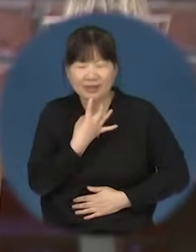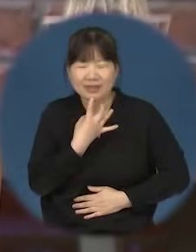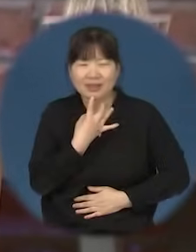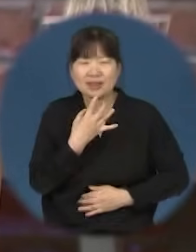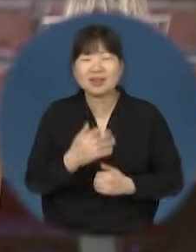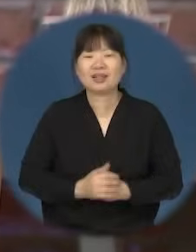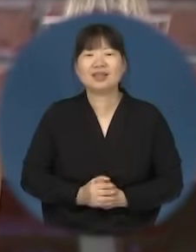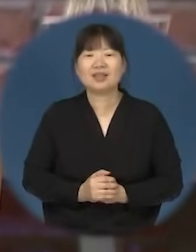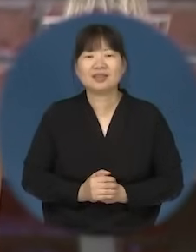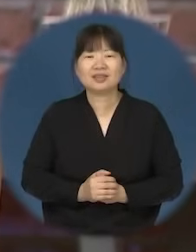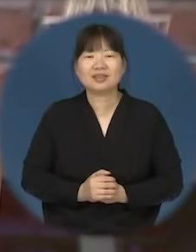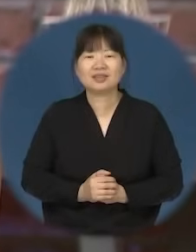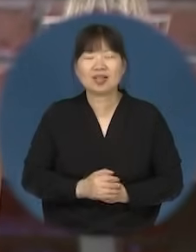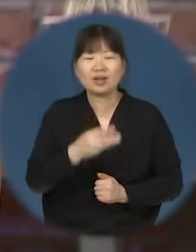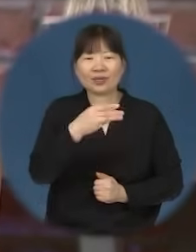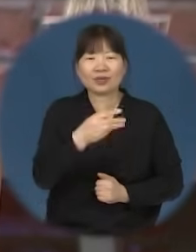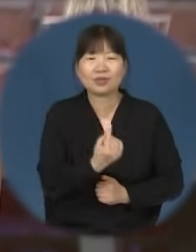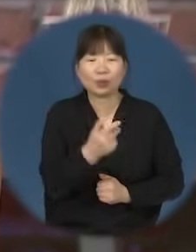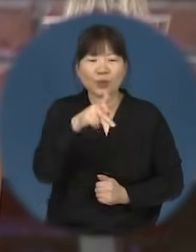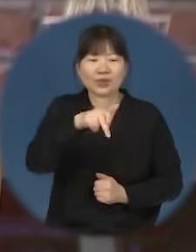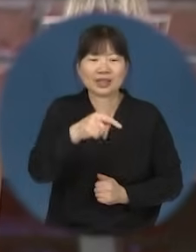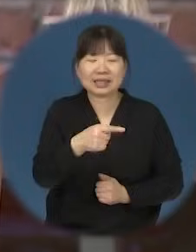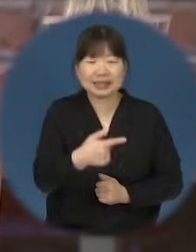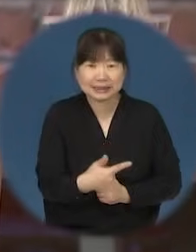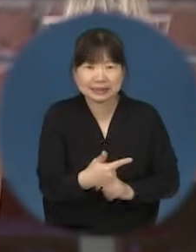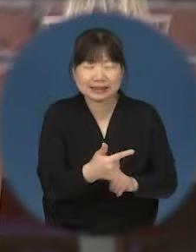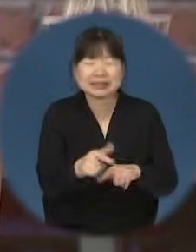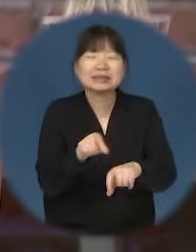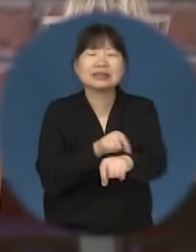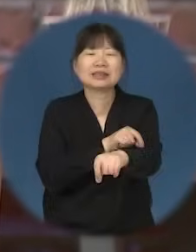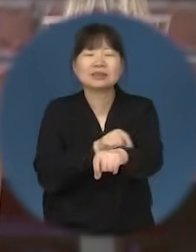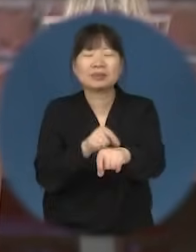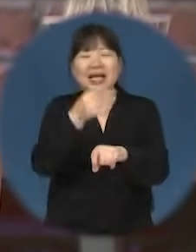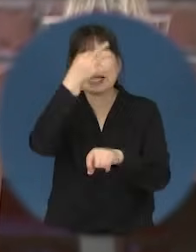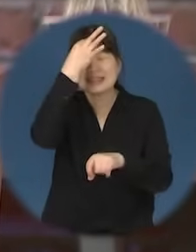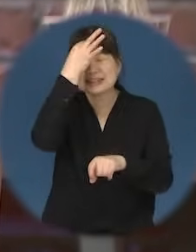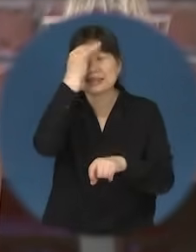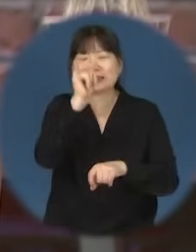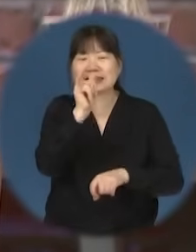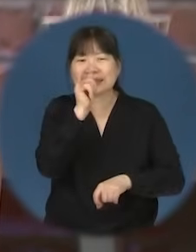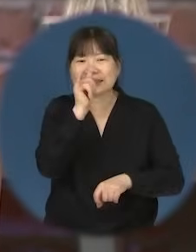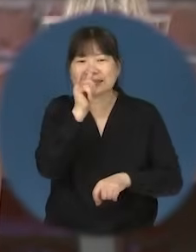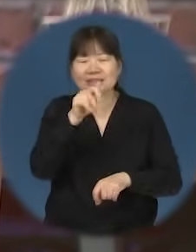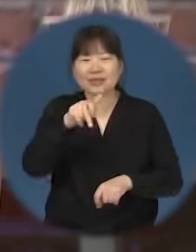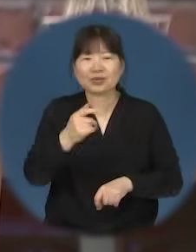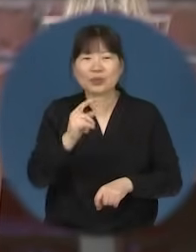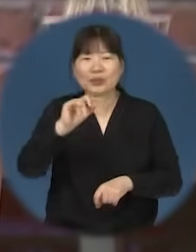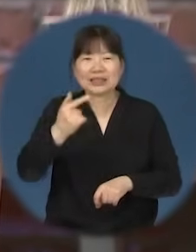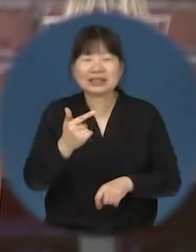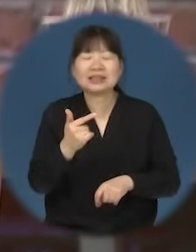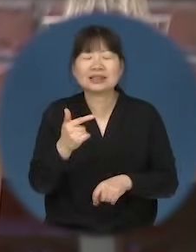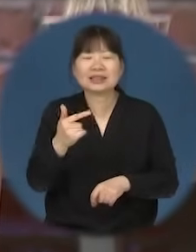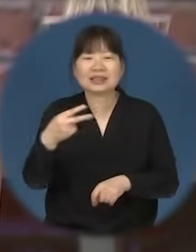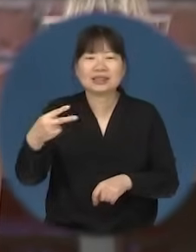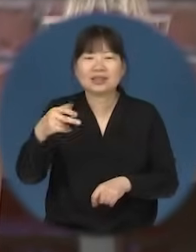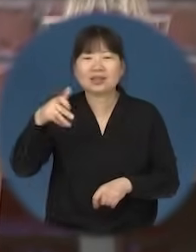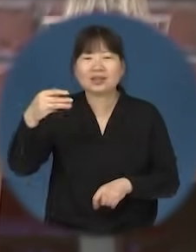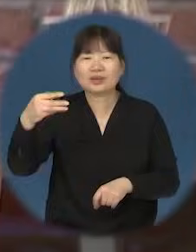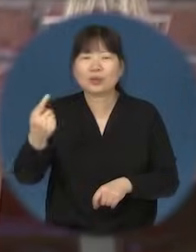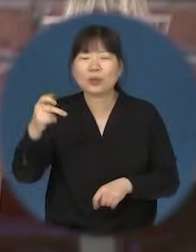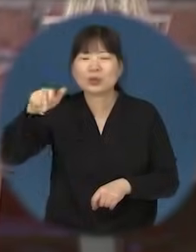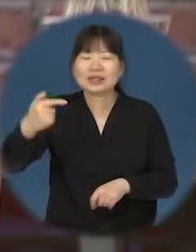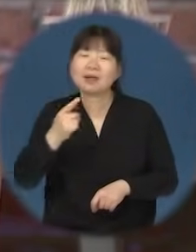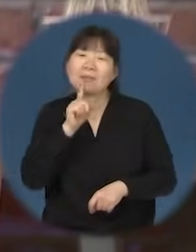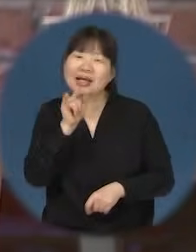이제 요즘은 이제 토큰이라고 하거든요. 특별한 기능이 있는 코인을 토큰이라고 그러는데 토큰을